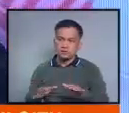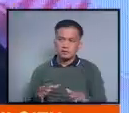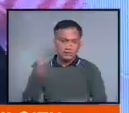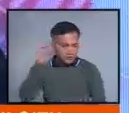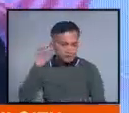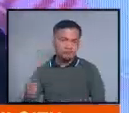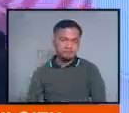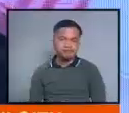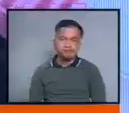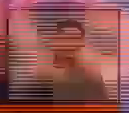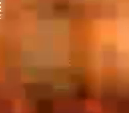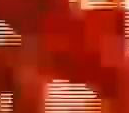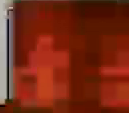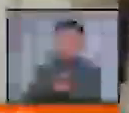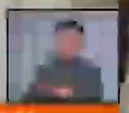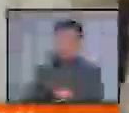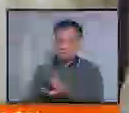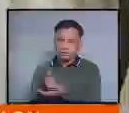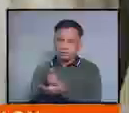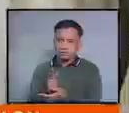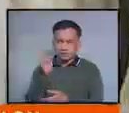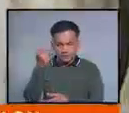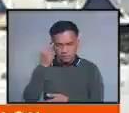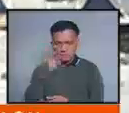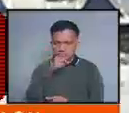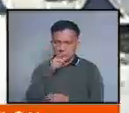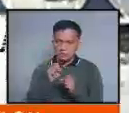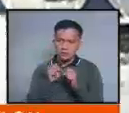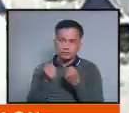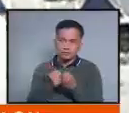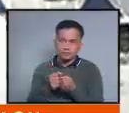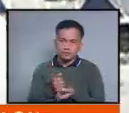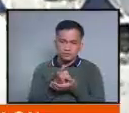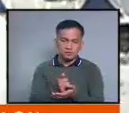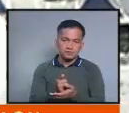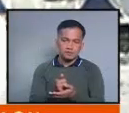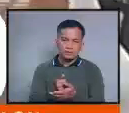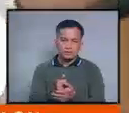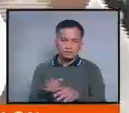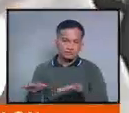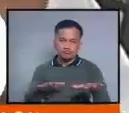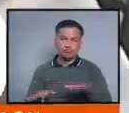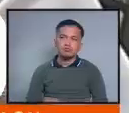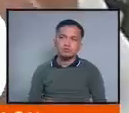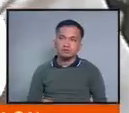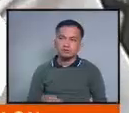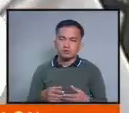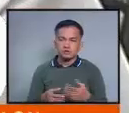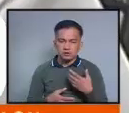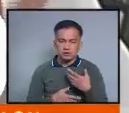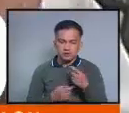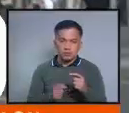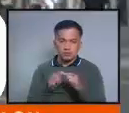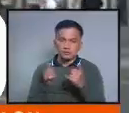sa Mindanao. Sapat naman daw kasi ang pagtutulungan ng pamahalaan at ng pribadong sektor sa pagtulong sa mga nasalanta. Tiwala rin ang